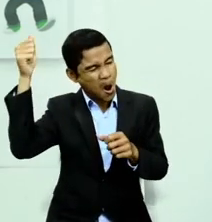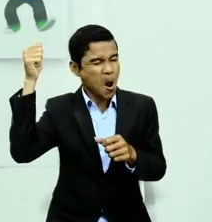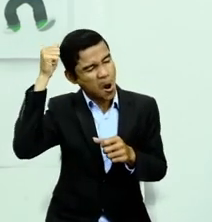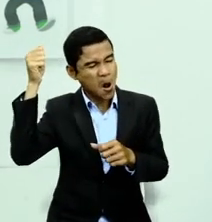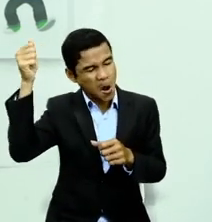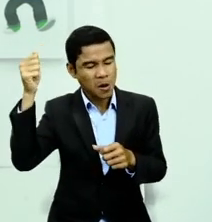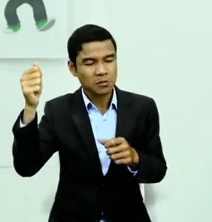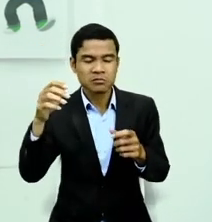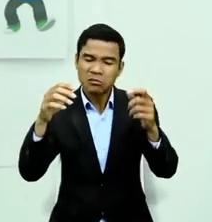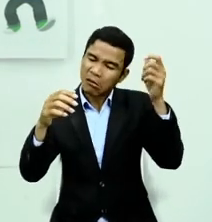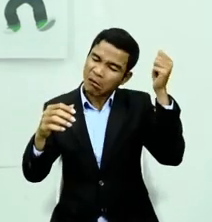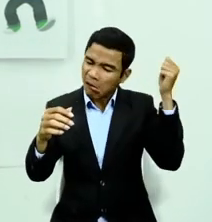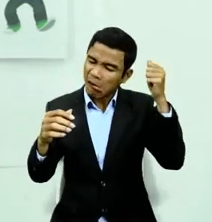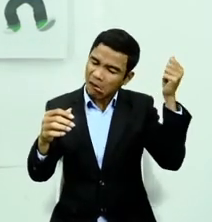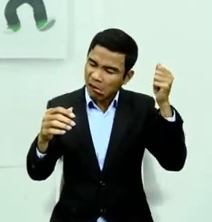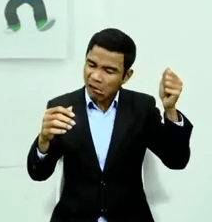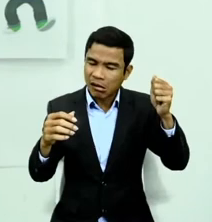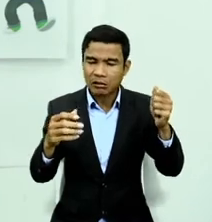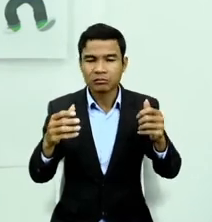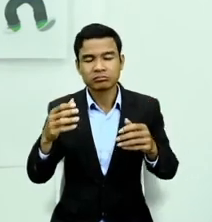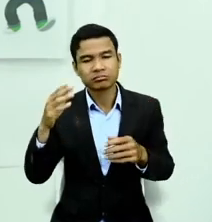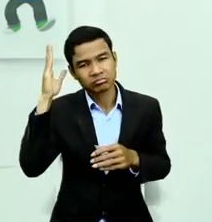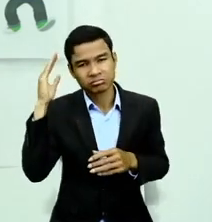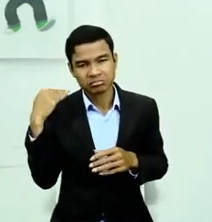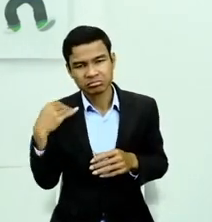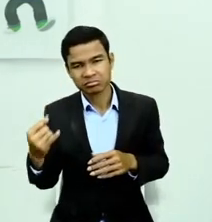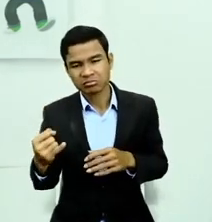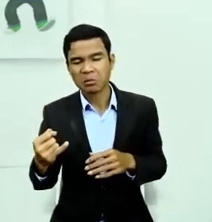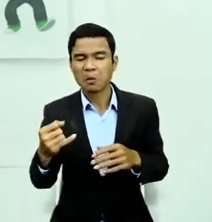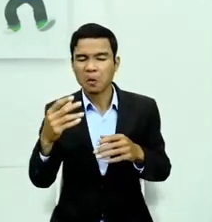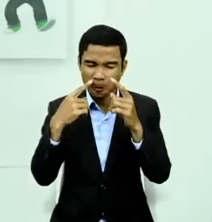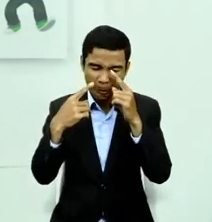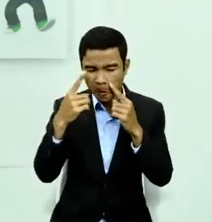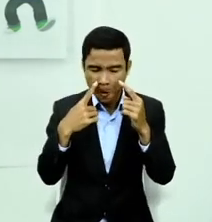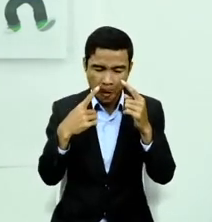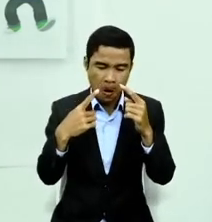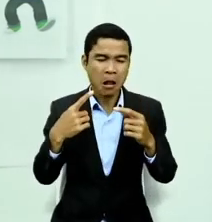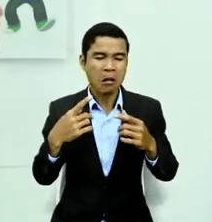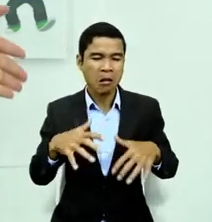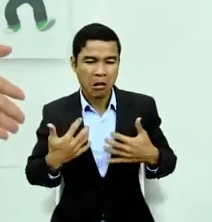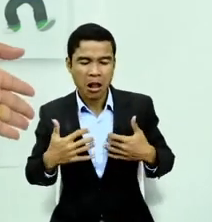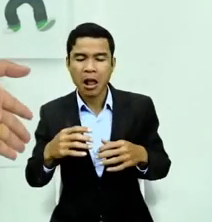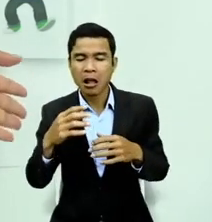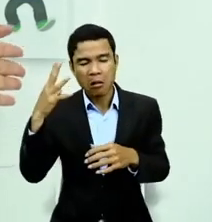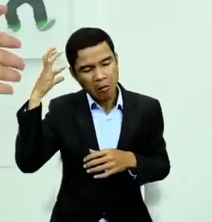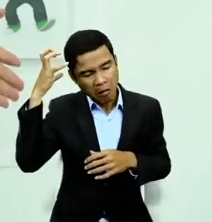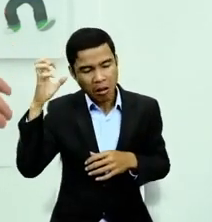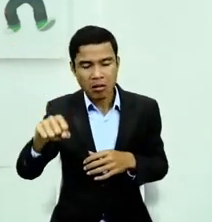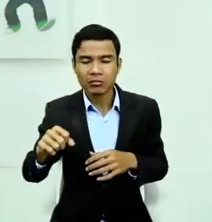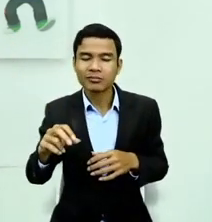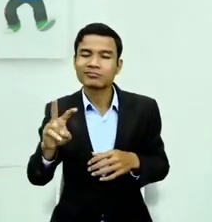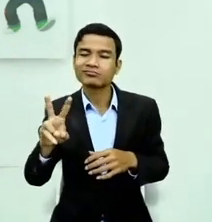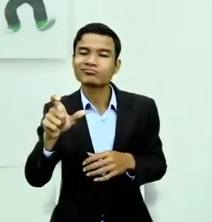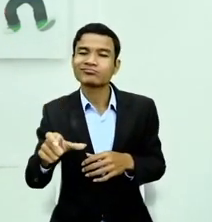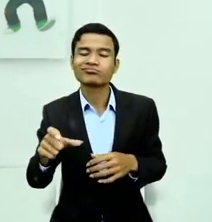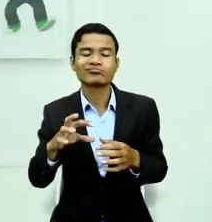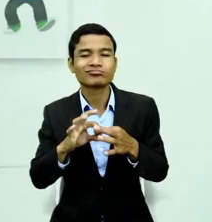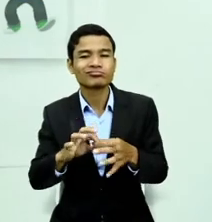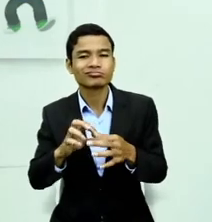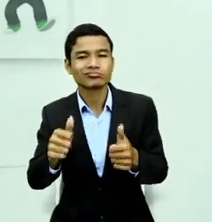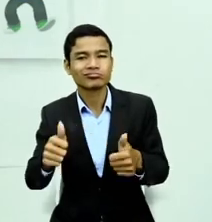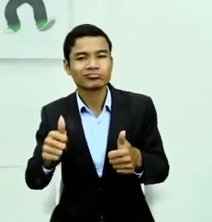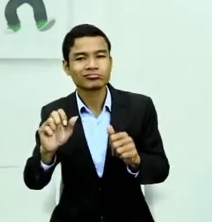khỏi mày sẽ lấy cọt dùm cọt khăng cọt chờ nhưng con cất tha tiếng pi này cọt miên tầm nẹt tầm nòng lo cho mối khnề đại đi